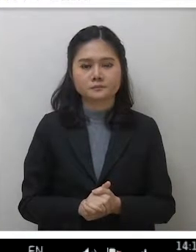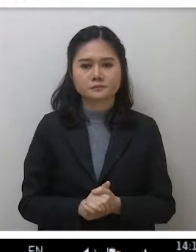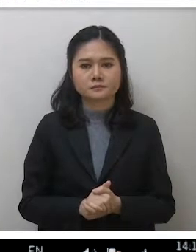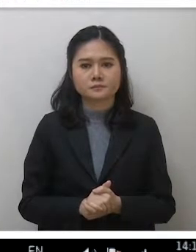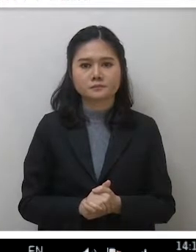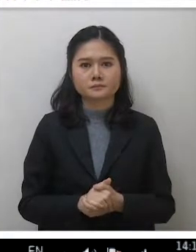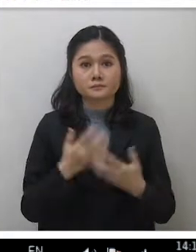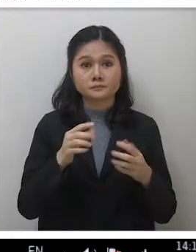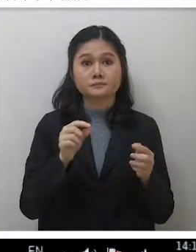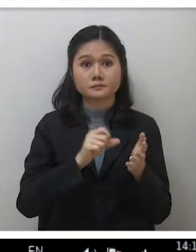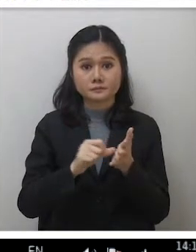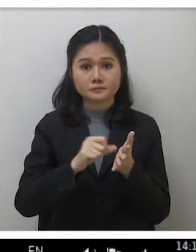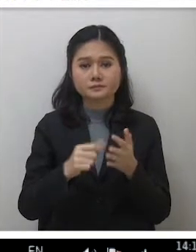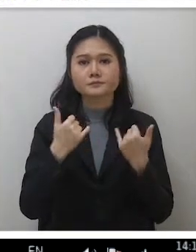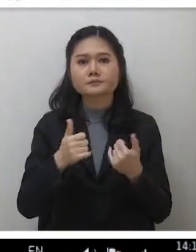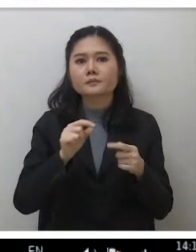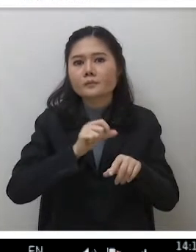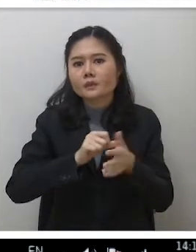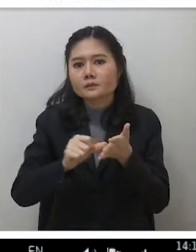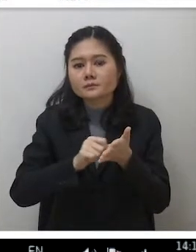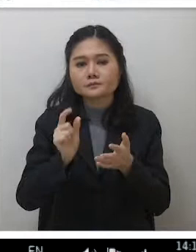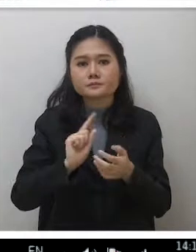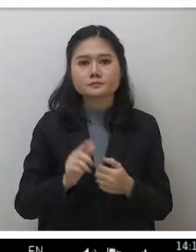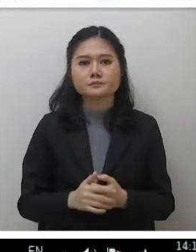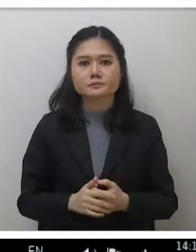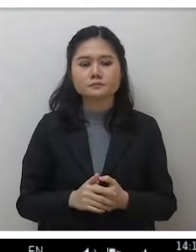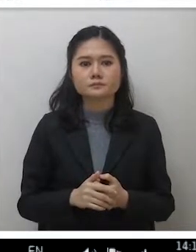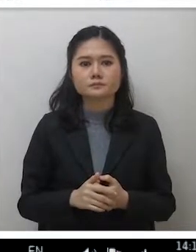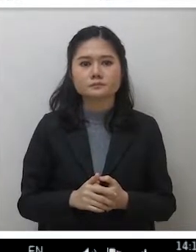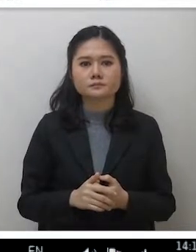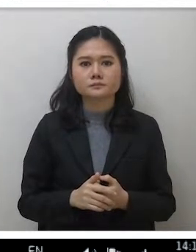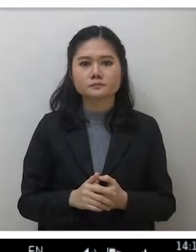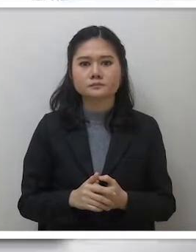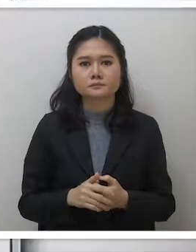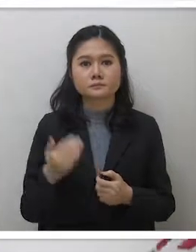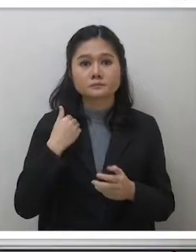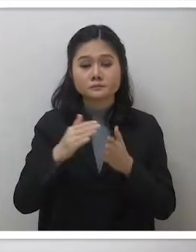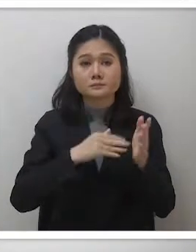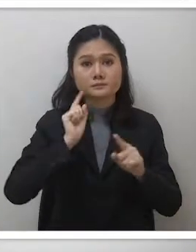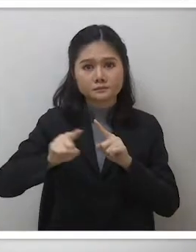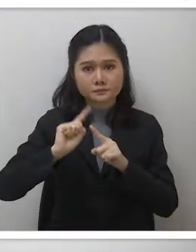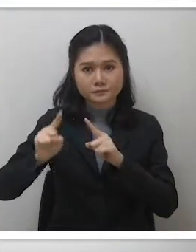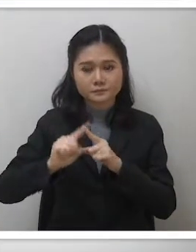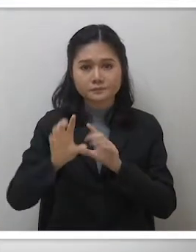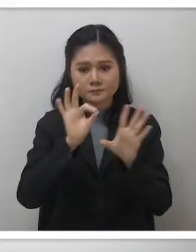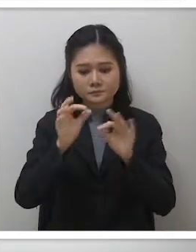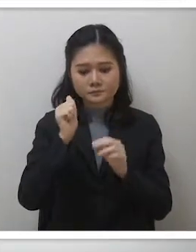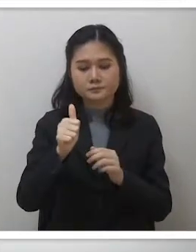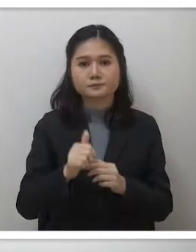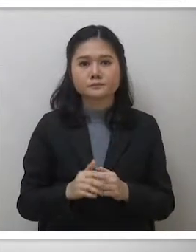เข้าไปแก้ไขนี่ตอนที่แก้ไขเนี่ยนะครับตรงเนี้ยเขาจะมีเฉดสีให้เห็น